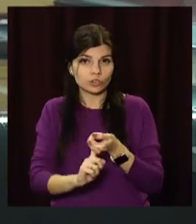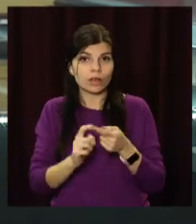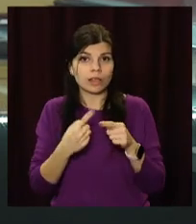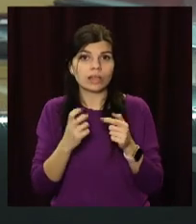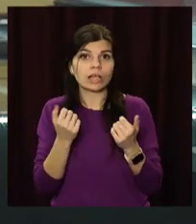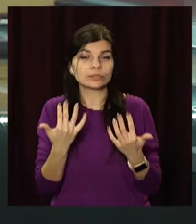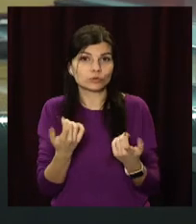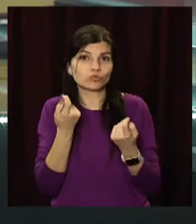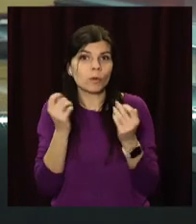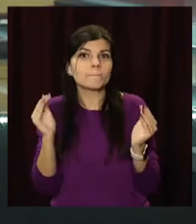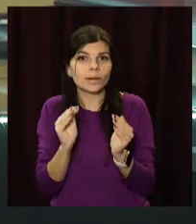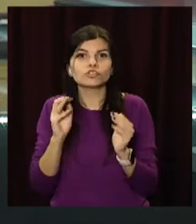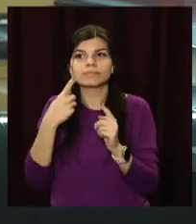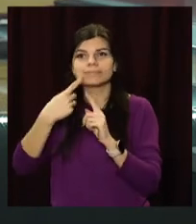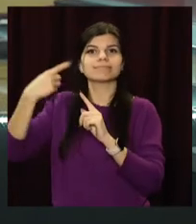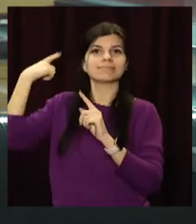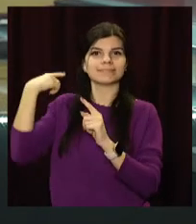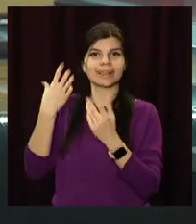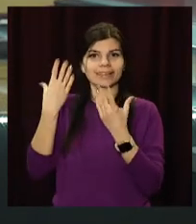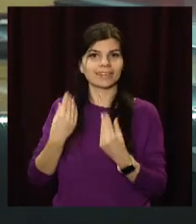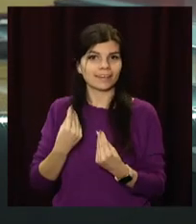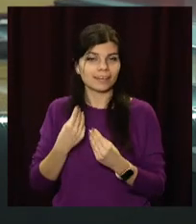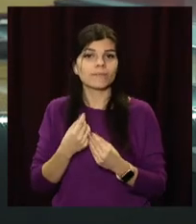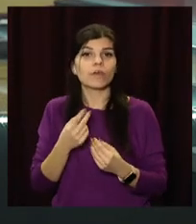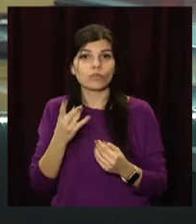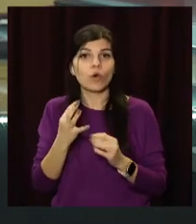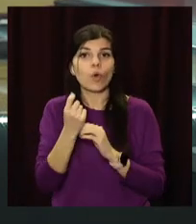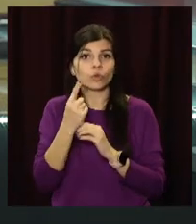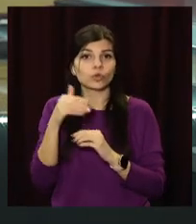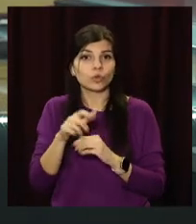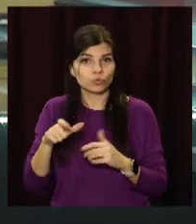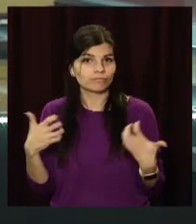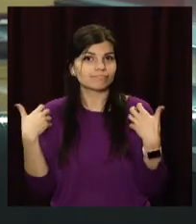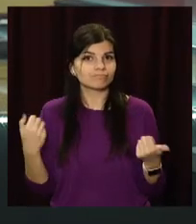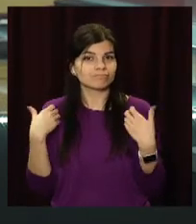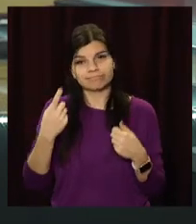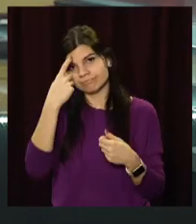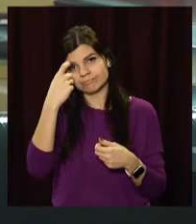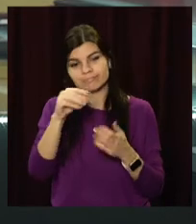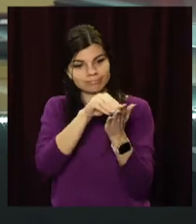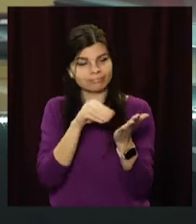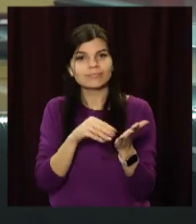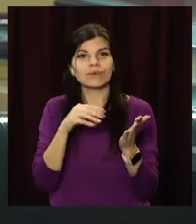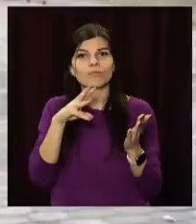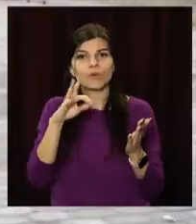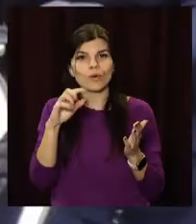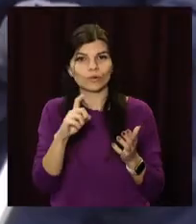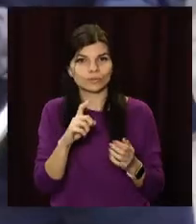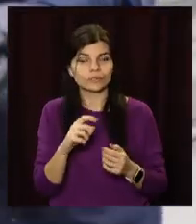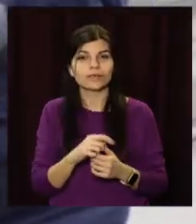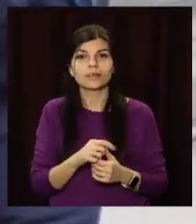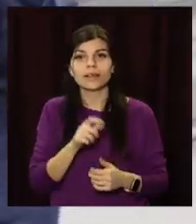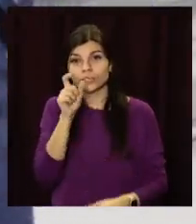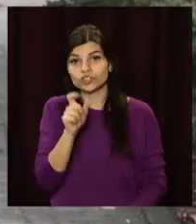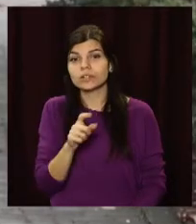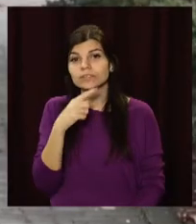кілька сотень менше, ніж за попередню добу. При цьому понад 11 тисяч людей одужали. Про це повідомили у МОЗ. Очільник відомства Максим